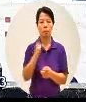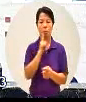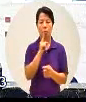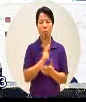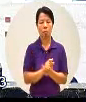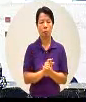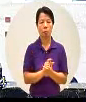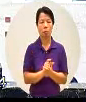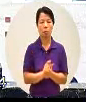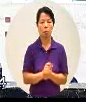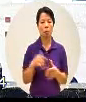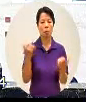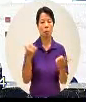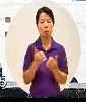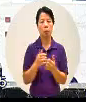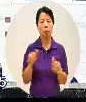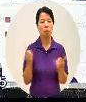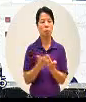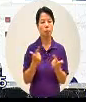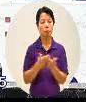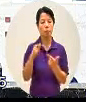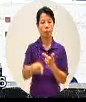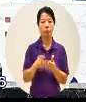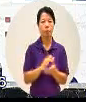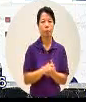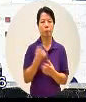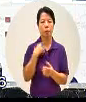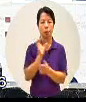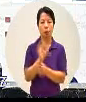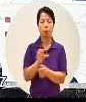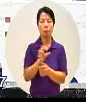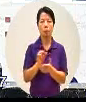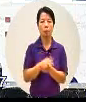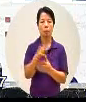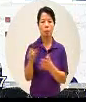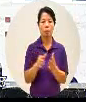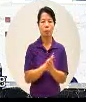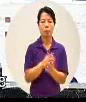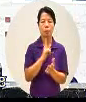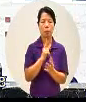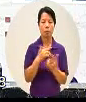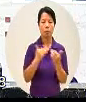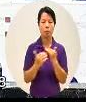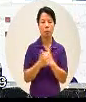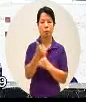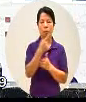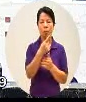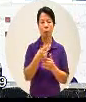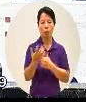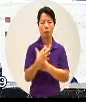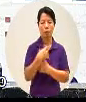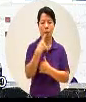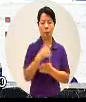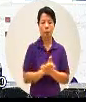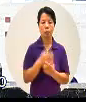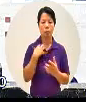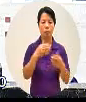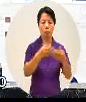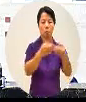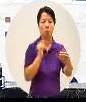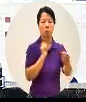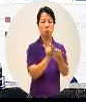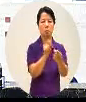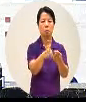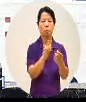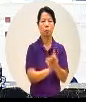光，讲我是阿美因老东家阿美我，讲我是亲中啦，所以新